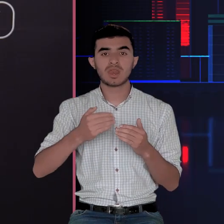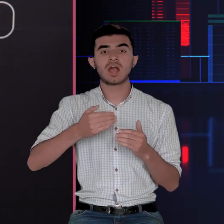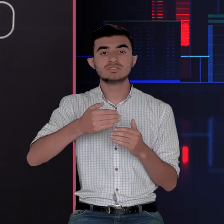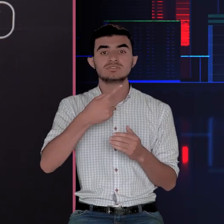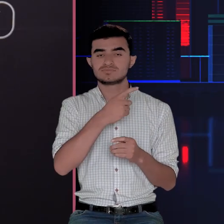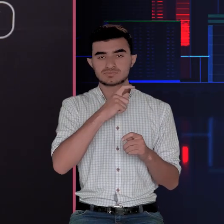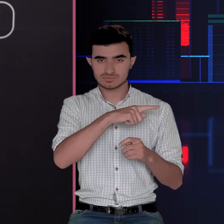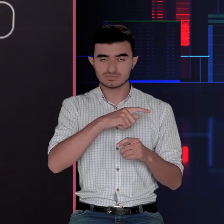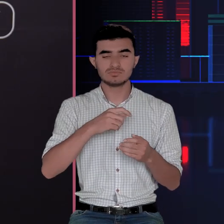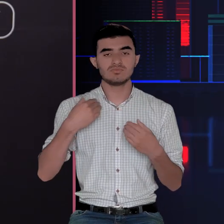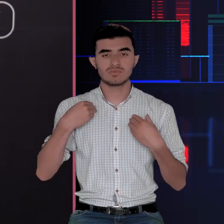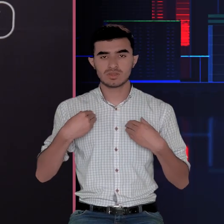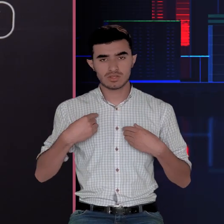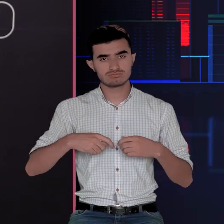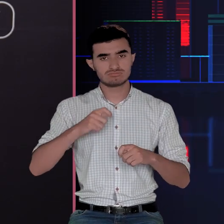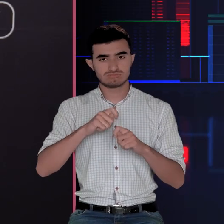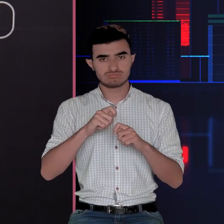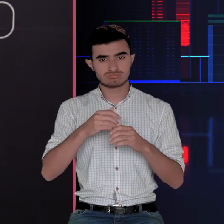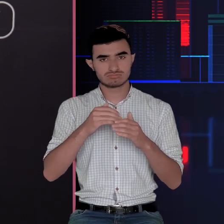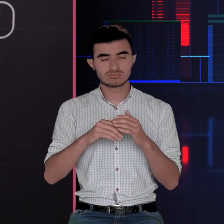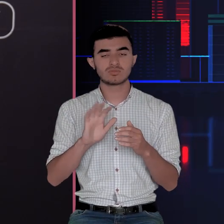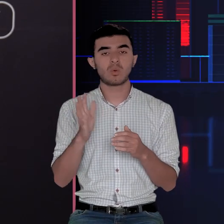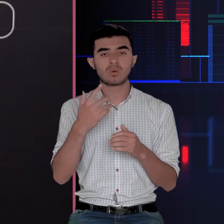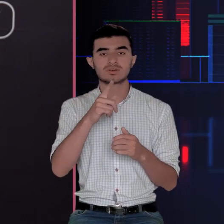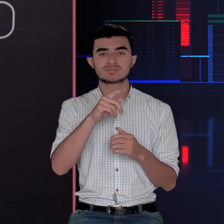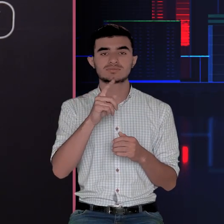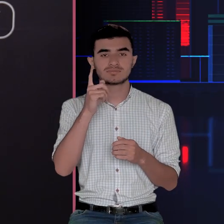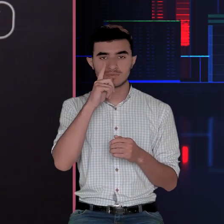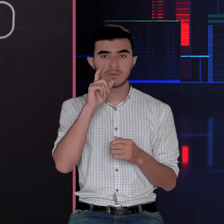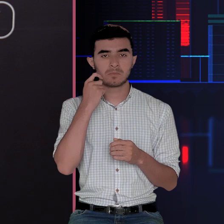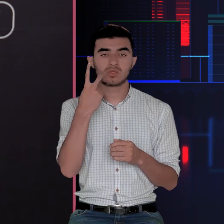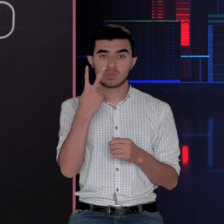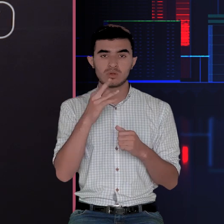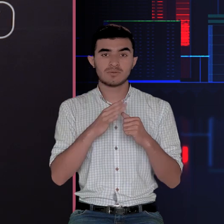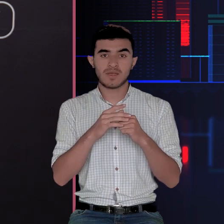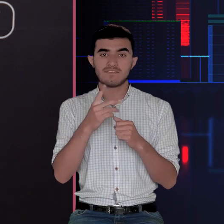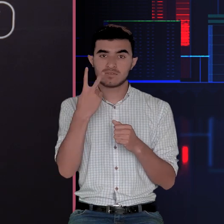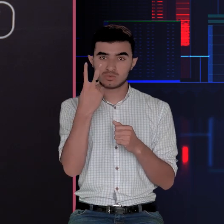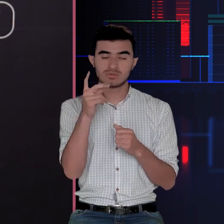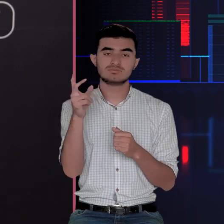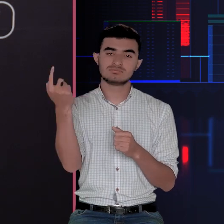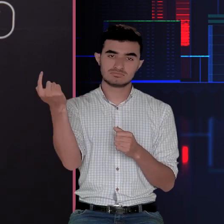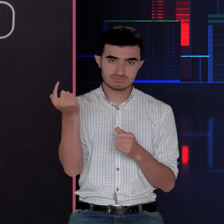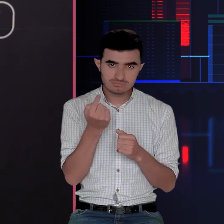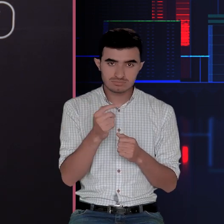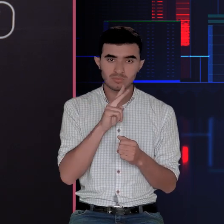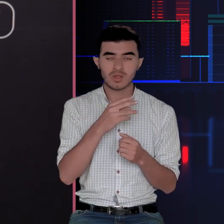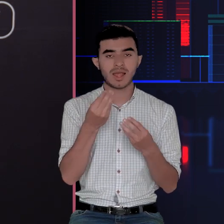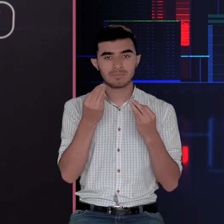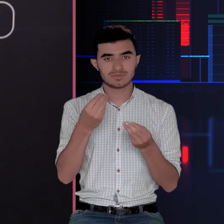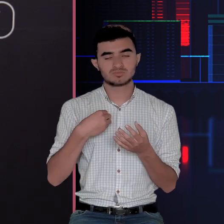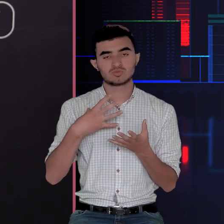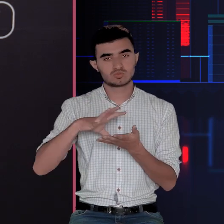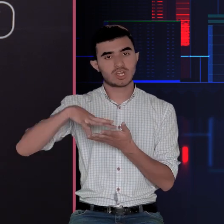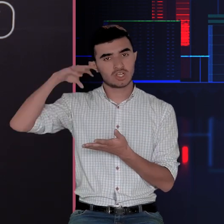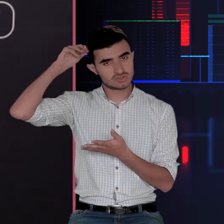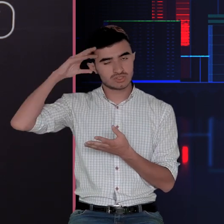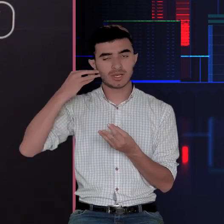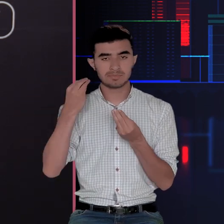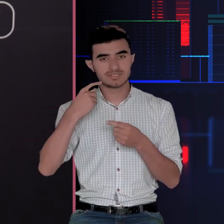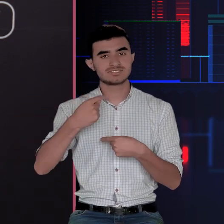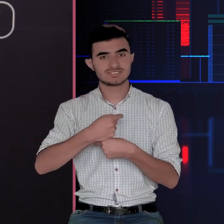on, he found this couple. They came to him, और उन्होंने से कहा कि जी, we are interested in this